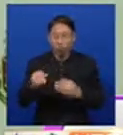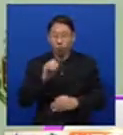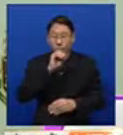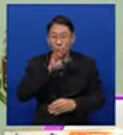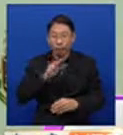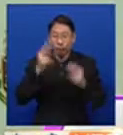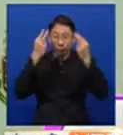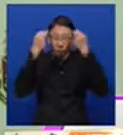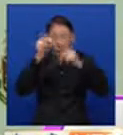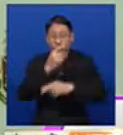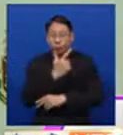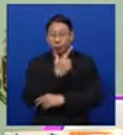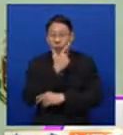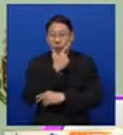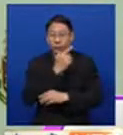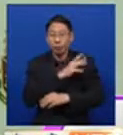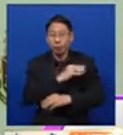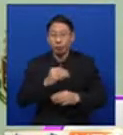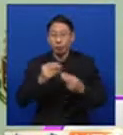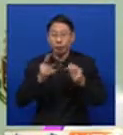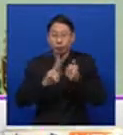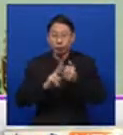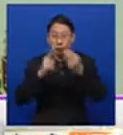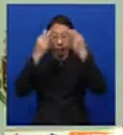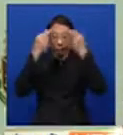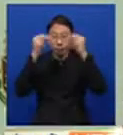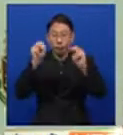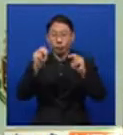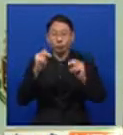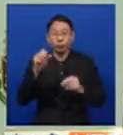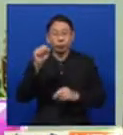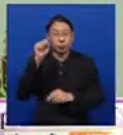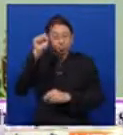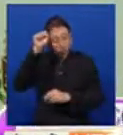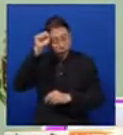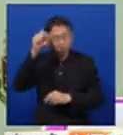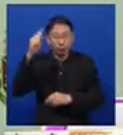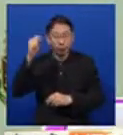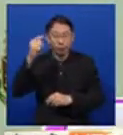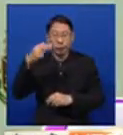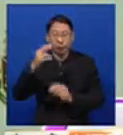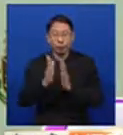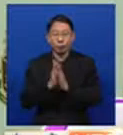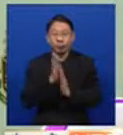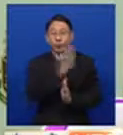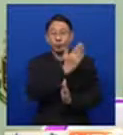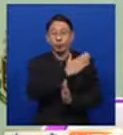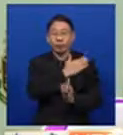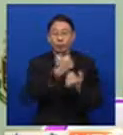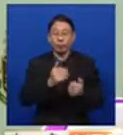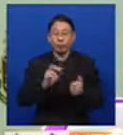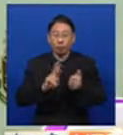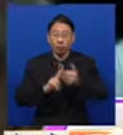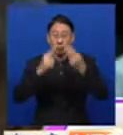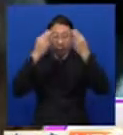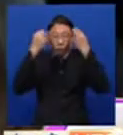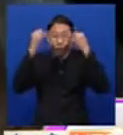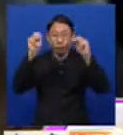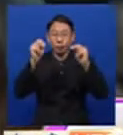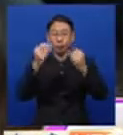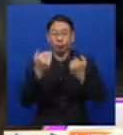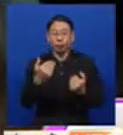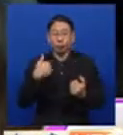หานายอภิสิทธิ์เวชชาชีวะและนายสุเทพเทือกสุบรรณหรือพระสุเทพปภากโรอดีตรองนายกรัฐมนตรี